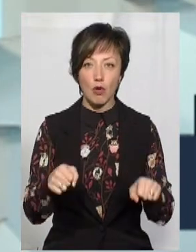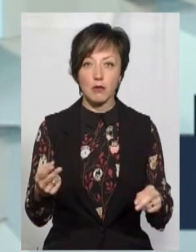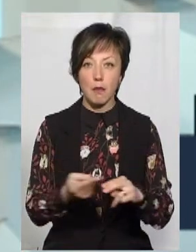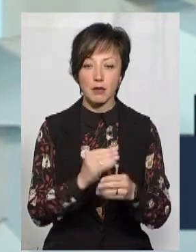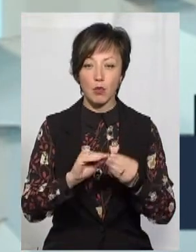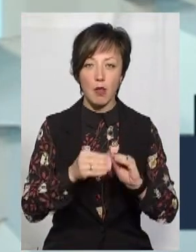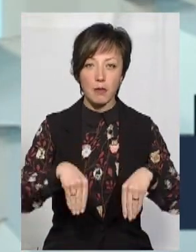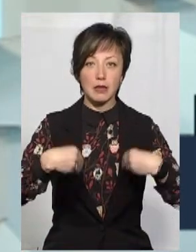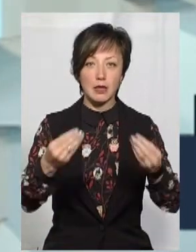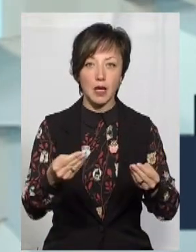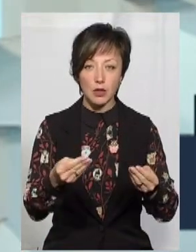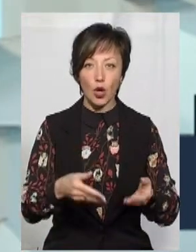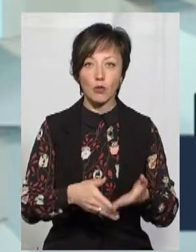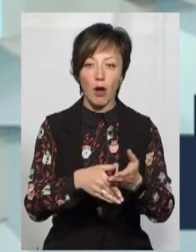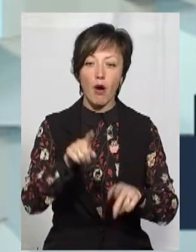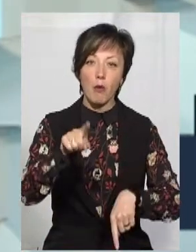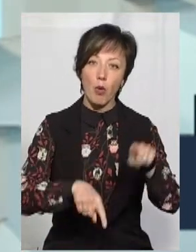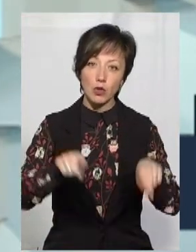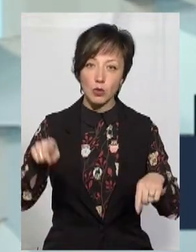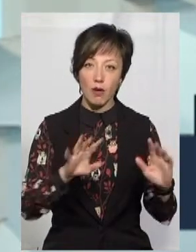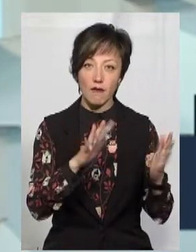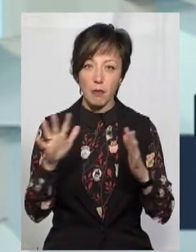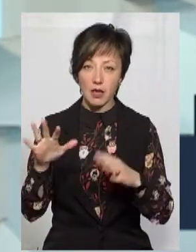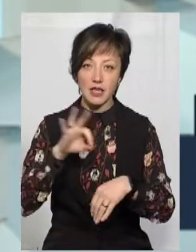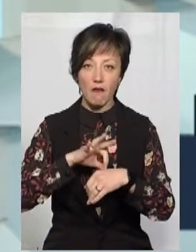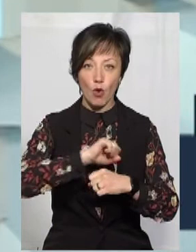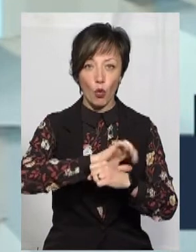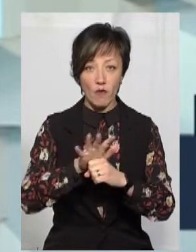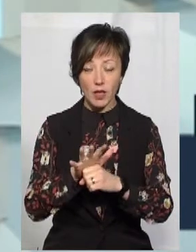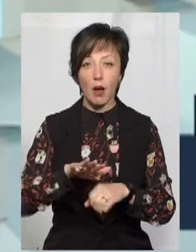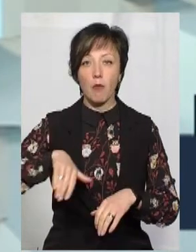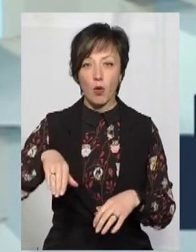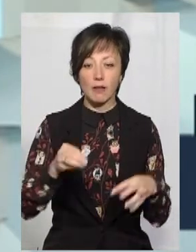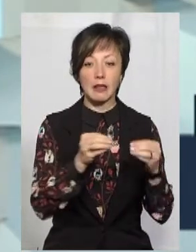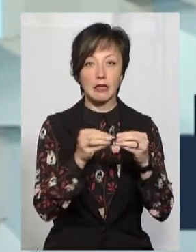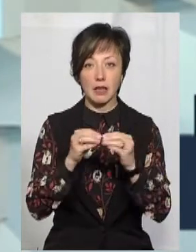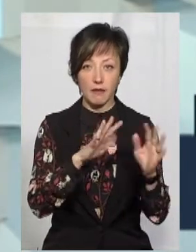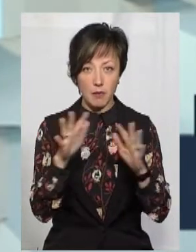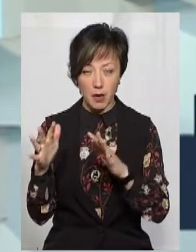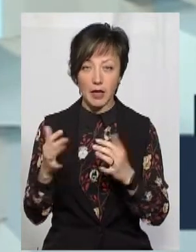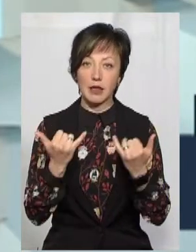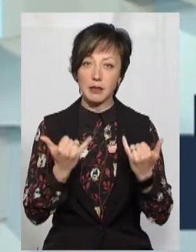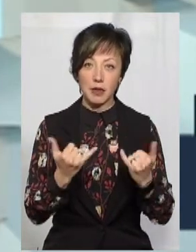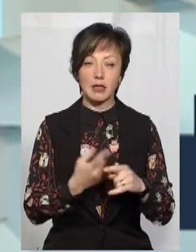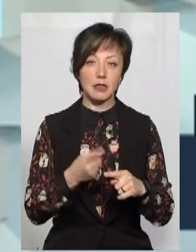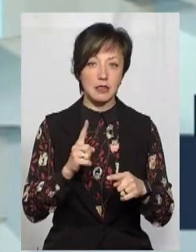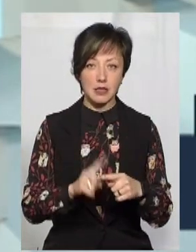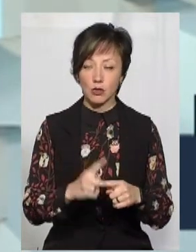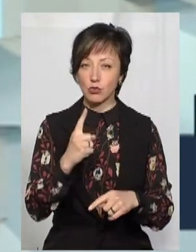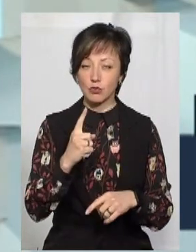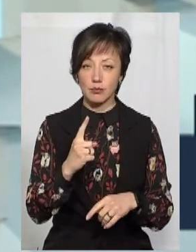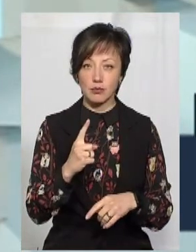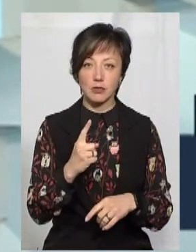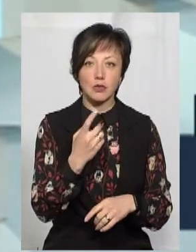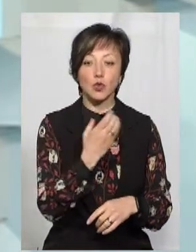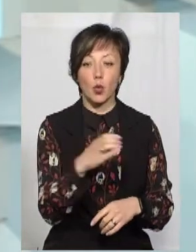надати допомогу по одиноких випадках захворювання на COVID-19, потім це були десятки випадків, тепер це без сумніву